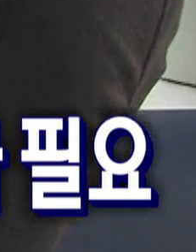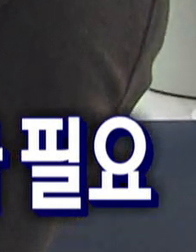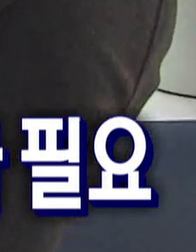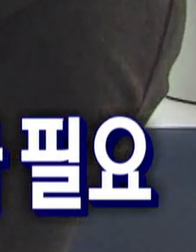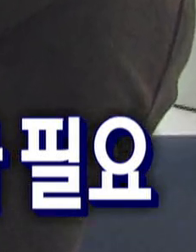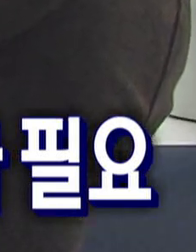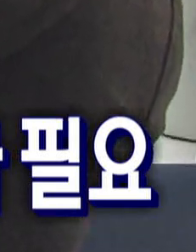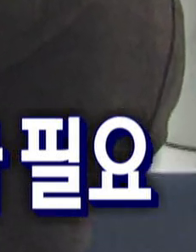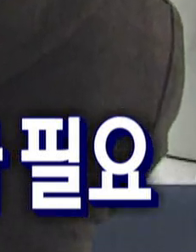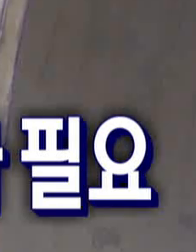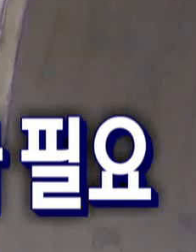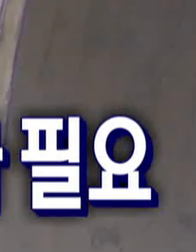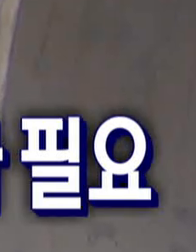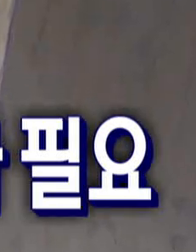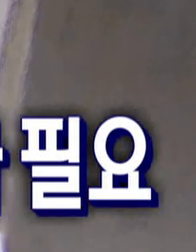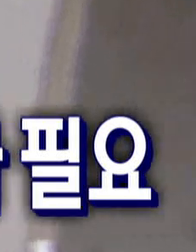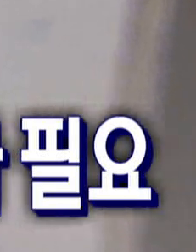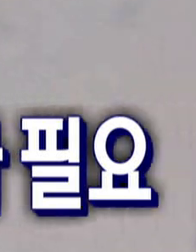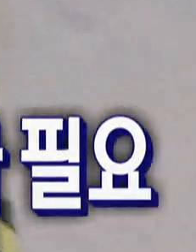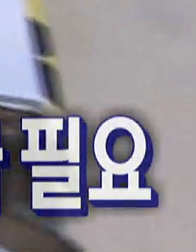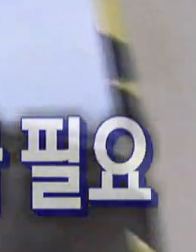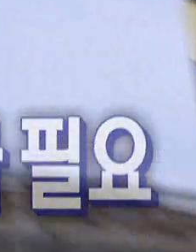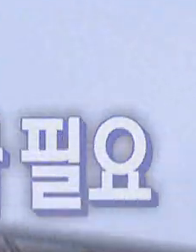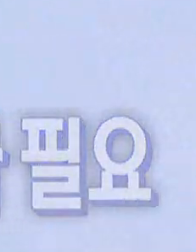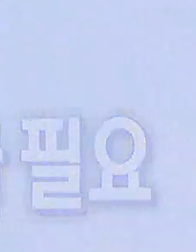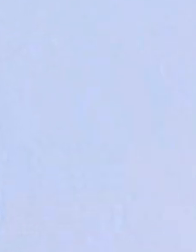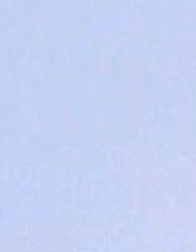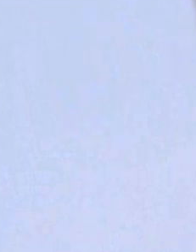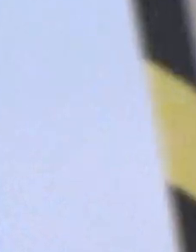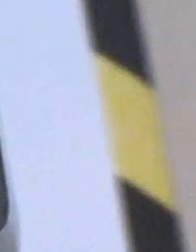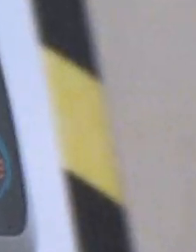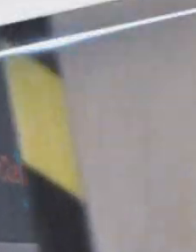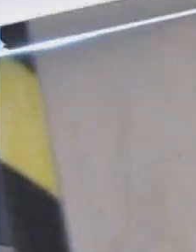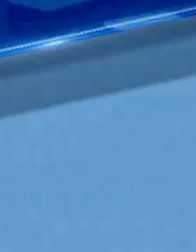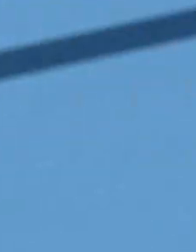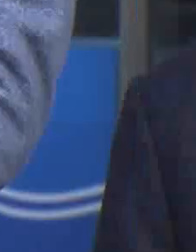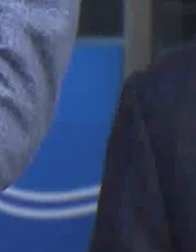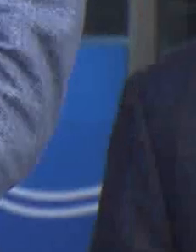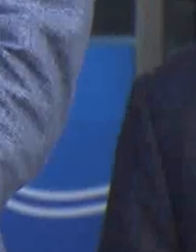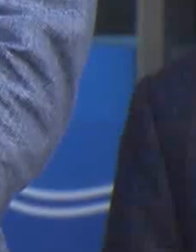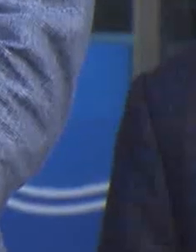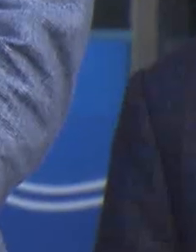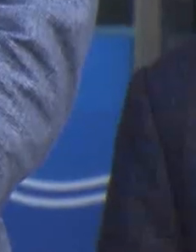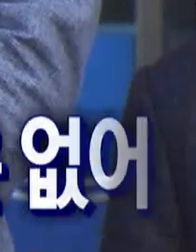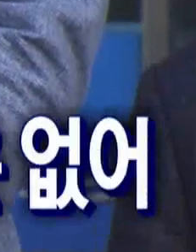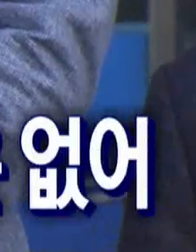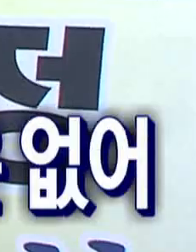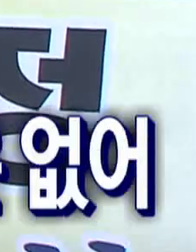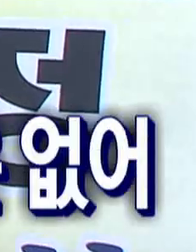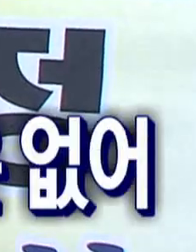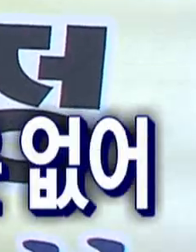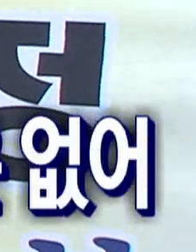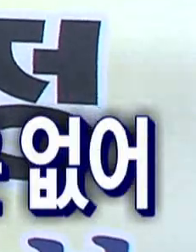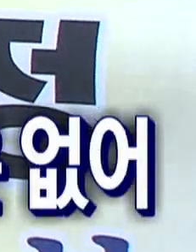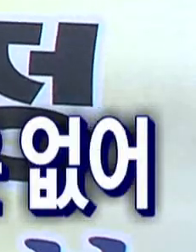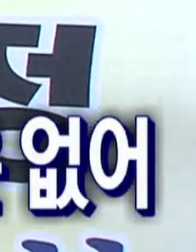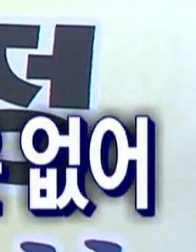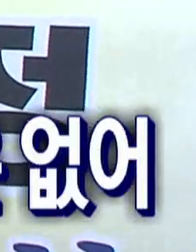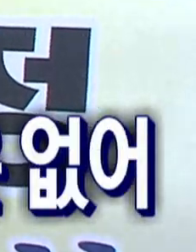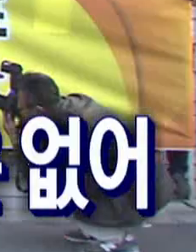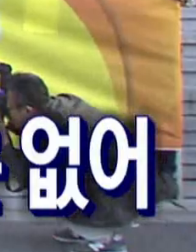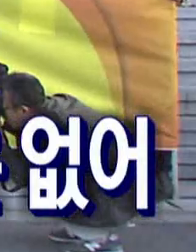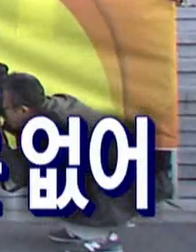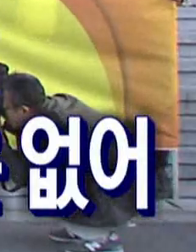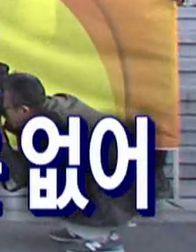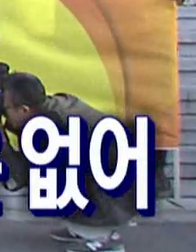소모적 논란을 뒤로하고 책임을 다하는 사회적 대화가 필요하다는 지적입니다. 대기오염물질 배출농도 조작 사태와